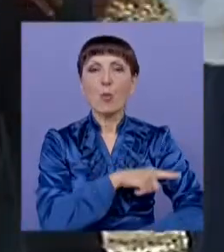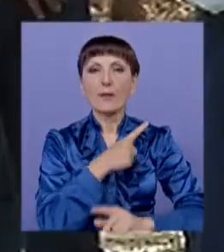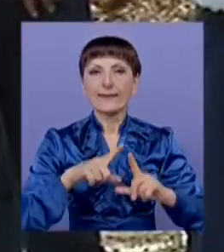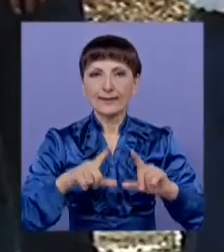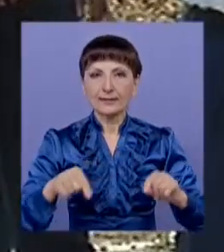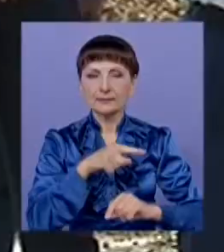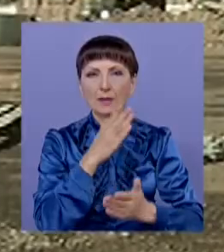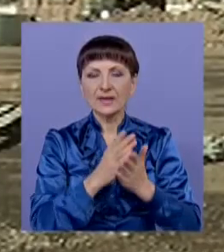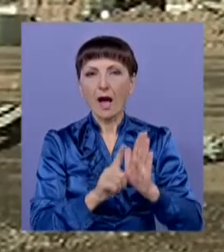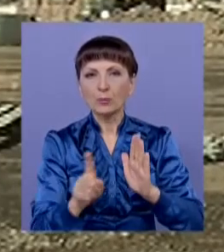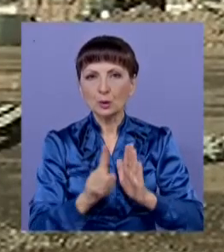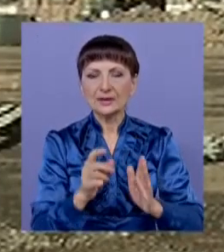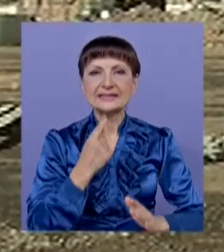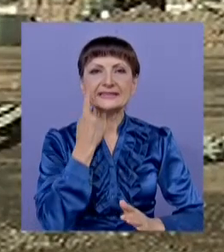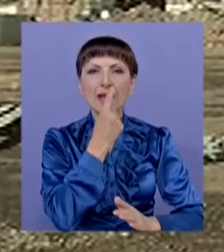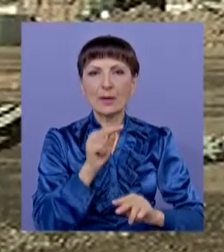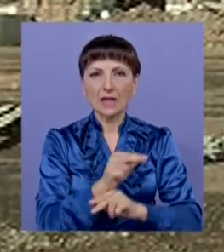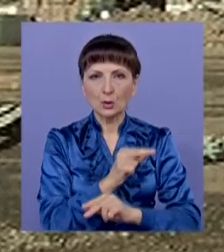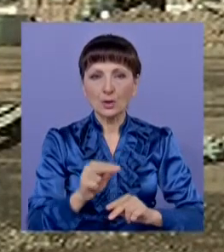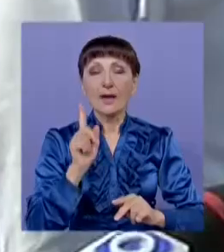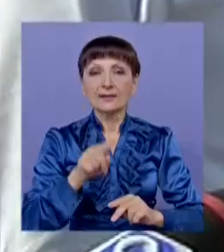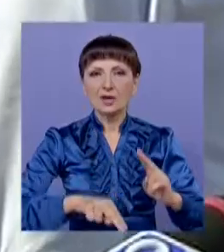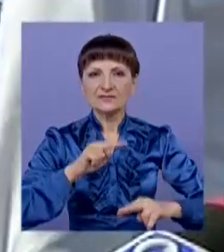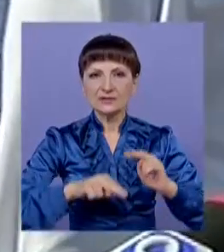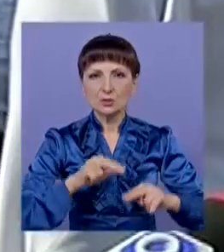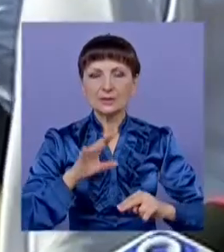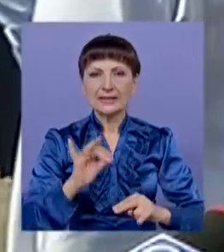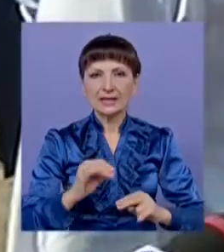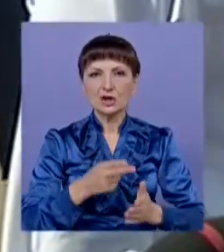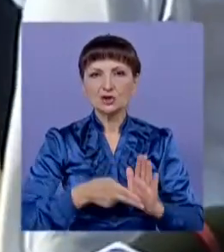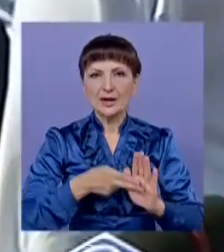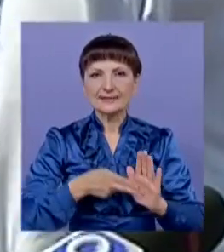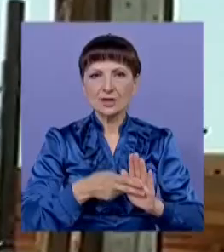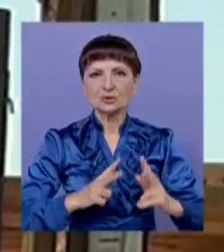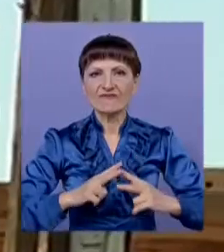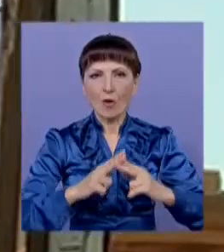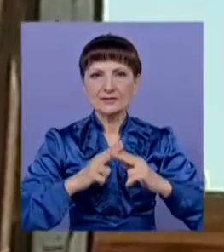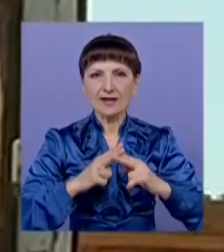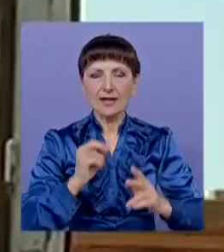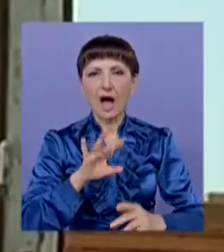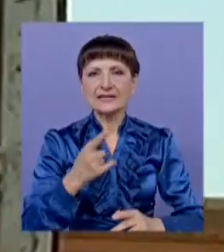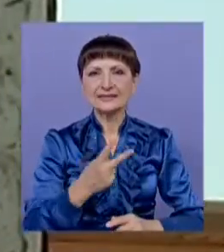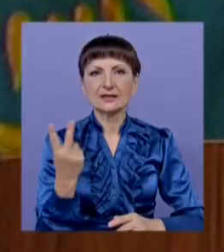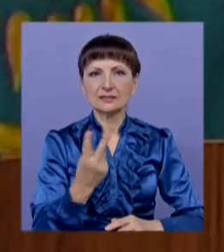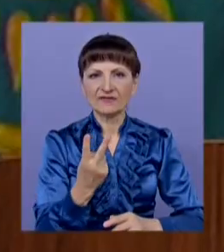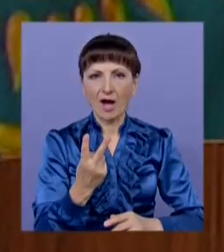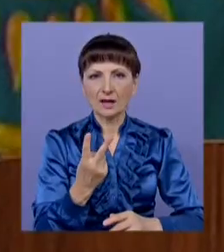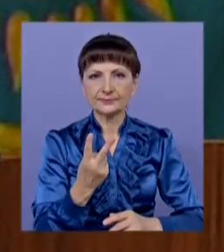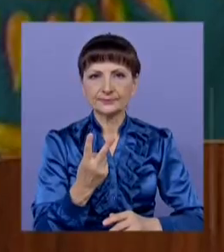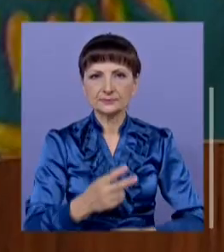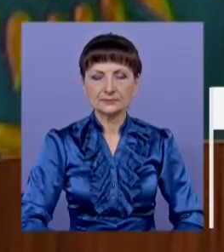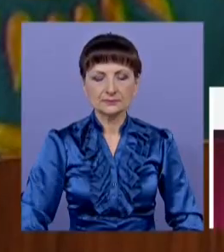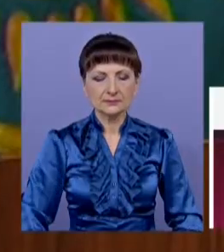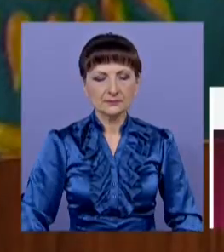есть амбулаторная и стоматология. Ведется также строительство и железнодорожного вокзала Арыс-2. Арыс-каласын қалпына